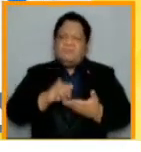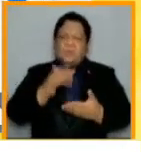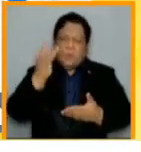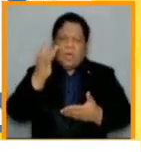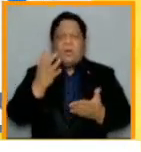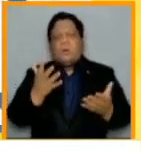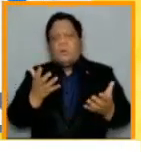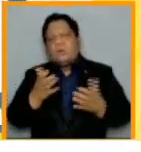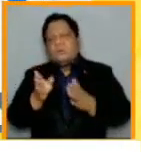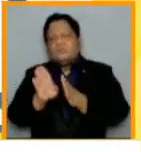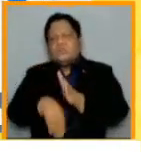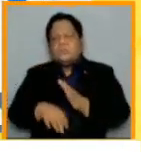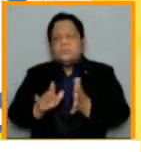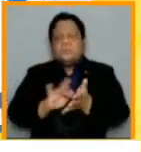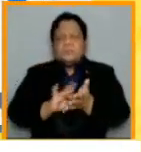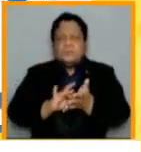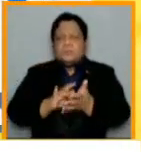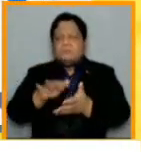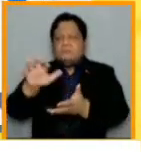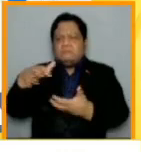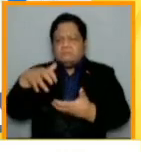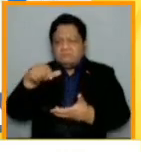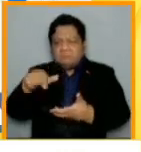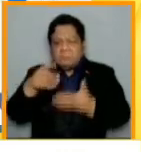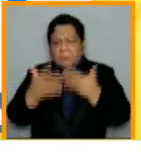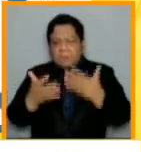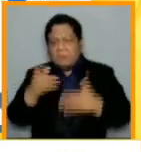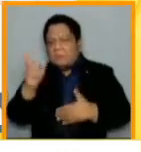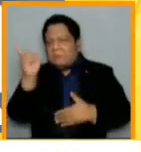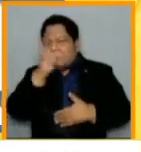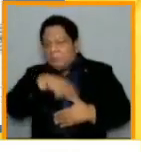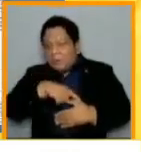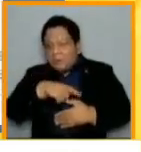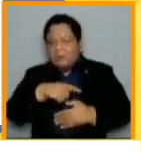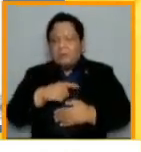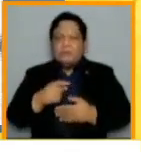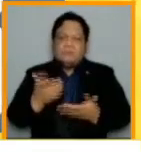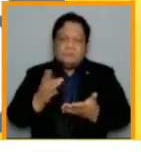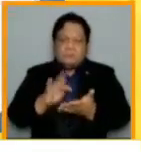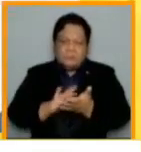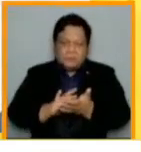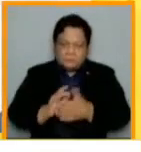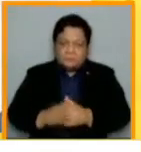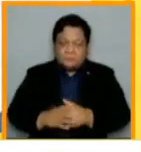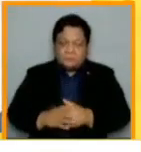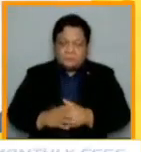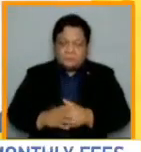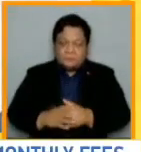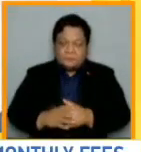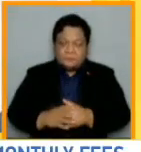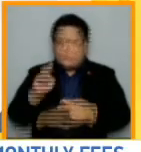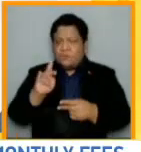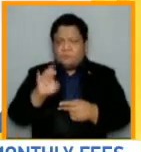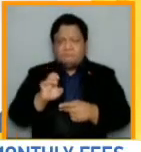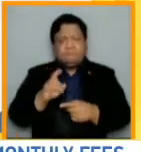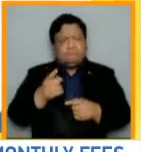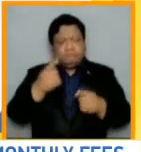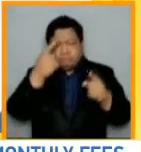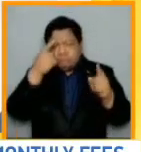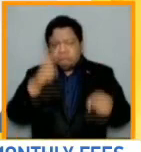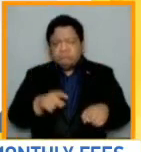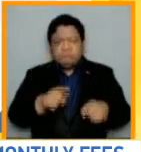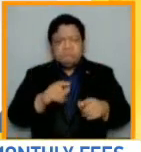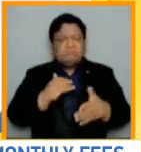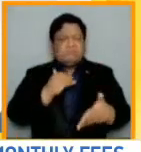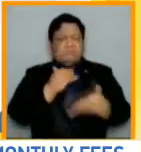sa mga ahente na posibleng peke ang sinusupply. Sang-ayon din si Ernie, para maiwasan yung maling pagbili o